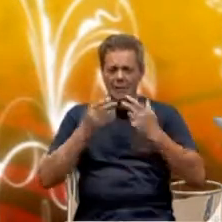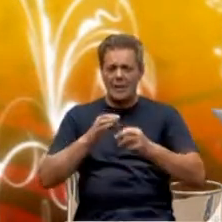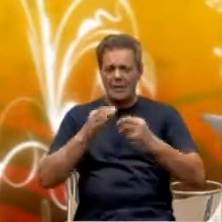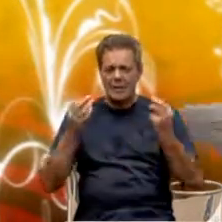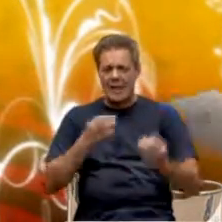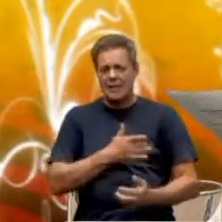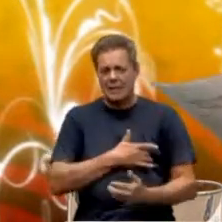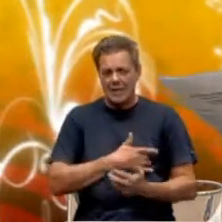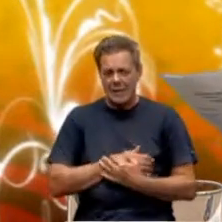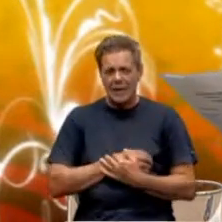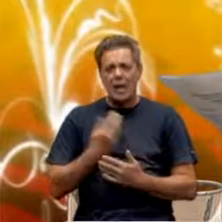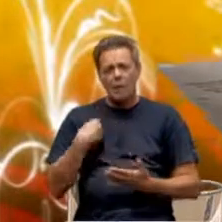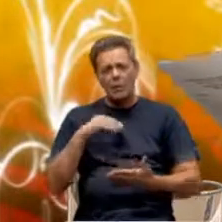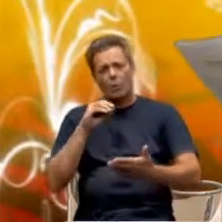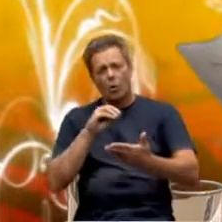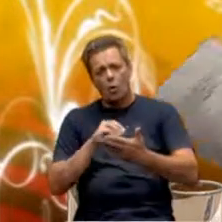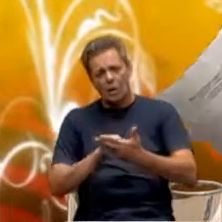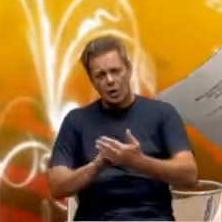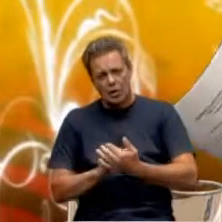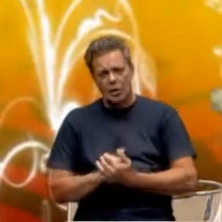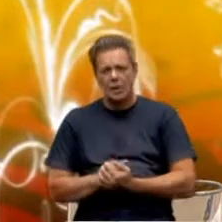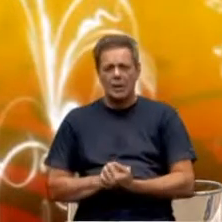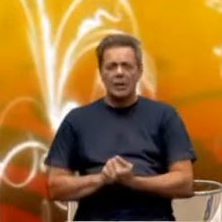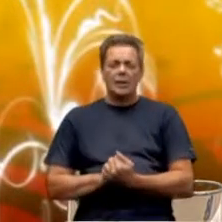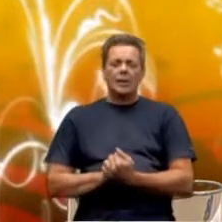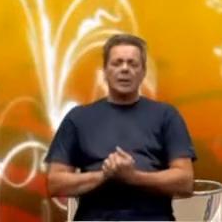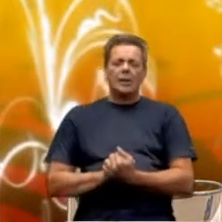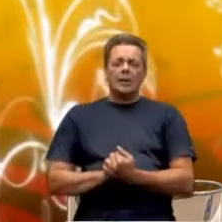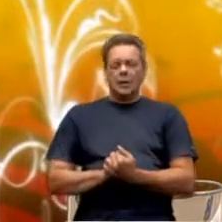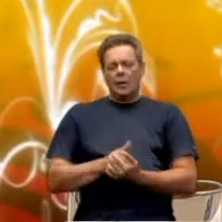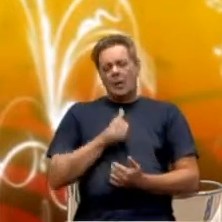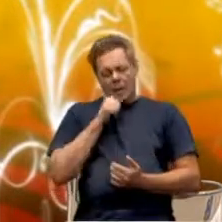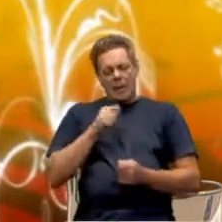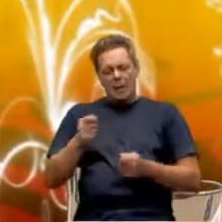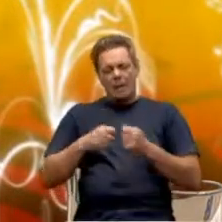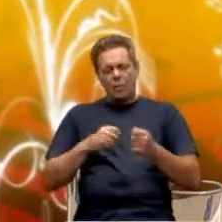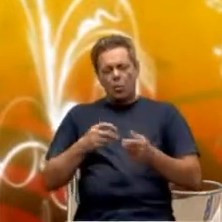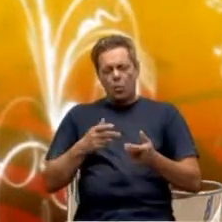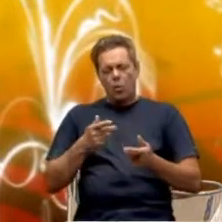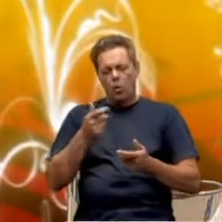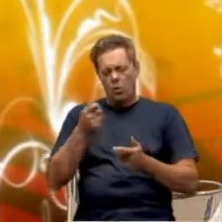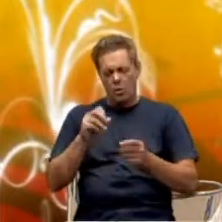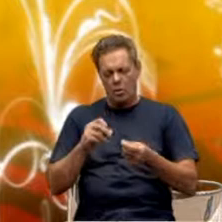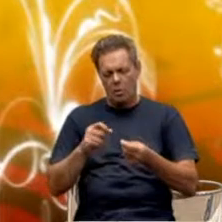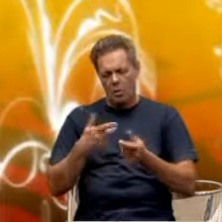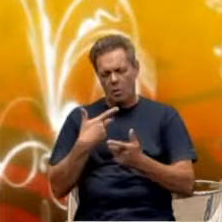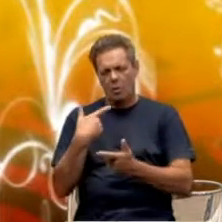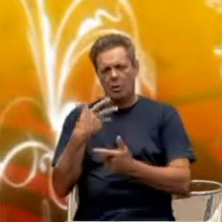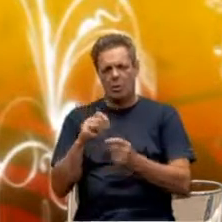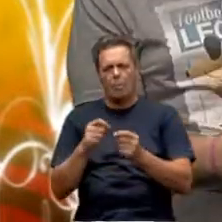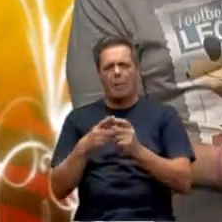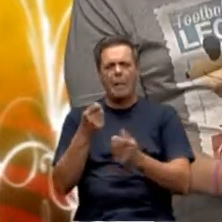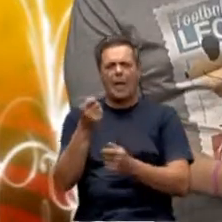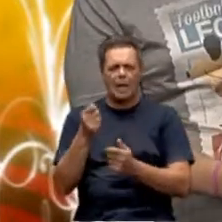svake godine, pa ćemo ga obilježiti u emisiji i na Trgu Bana Jelačića. To je jedno. A drugo, vi znate da smo mi